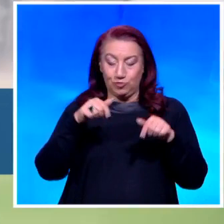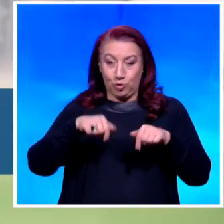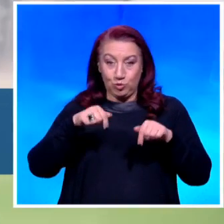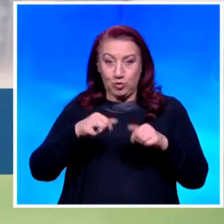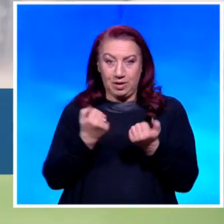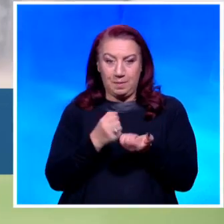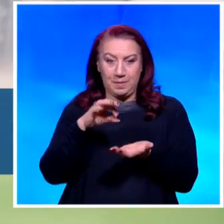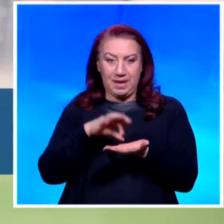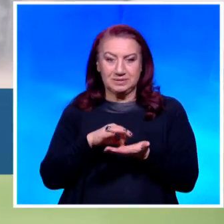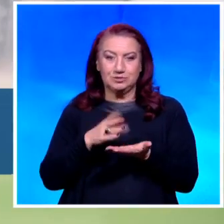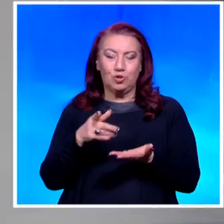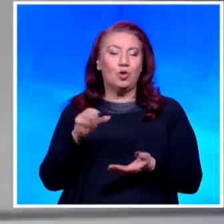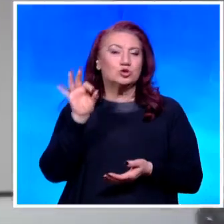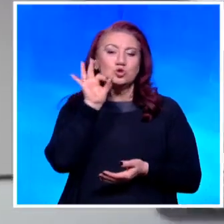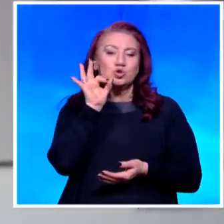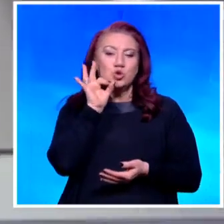и шампионата.